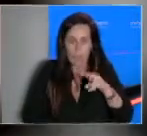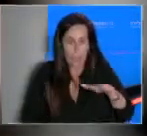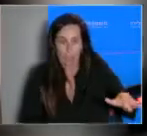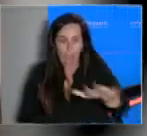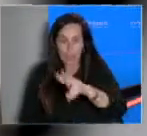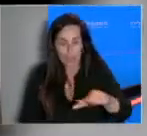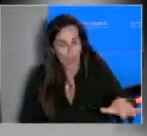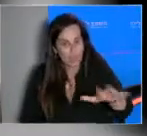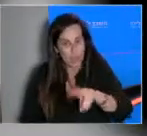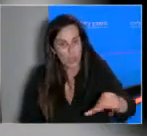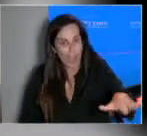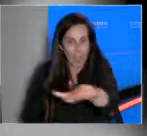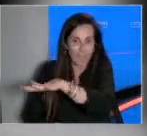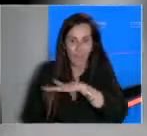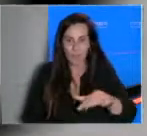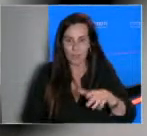יש